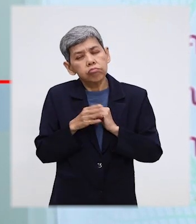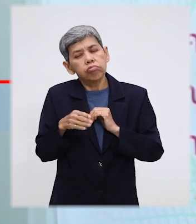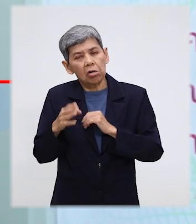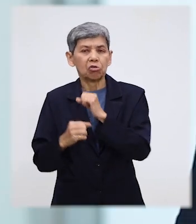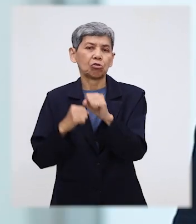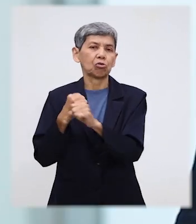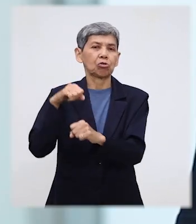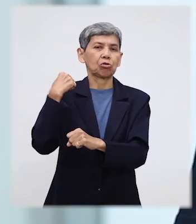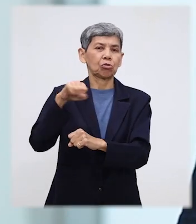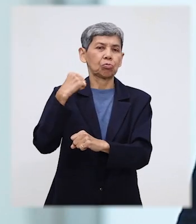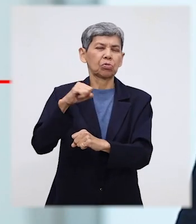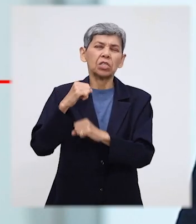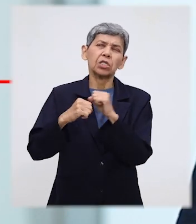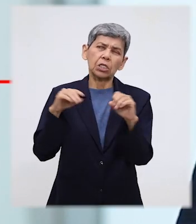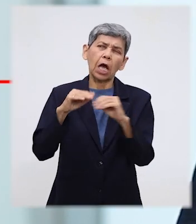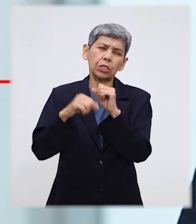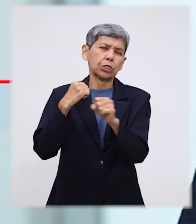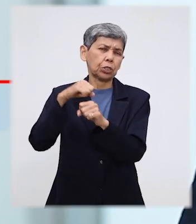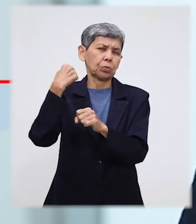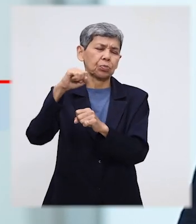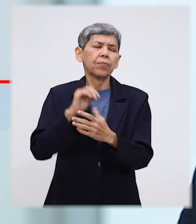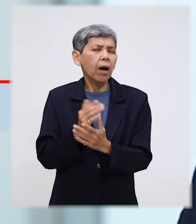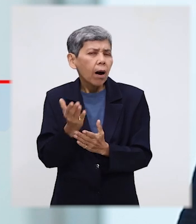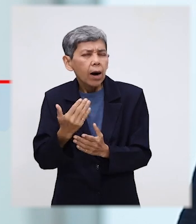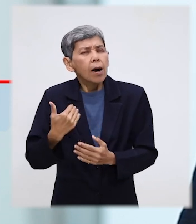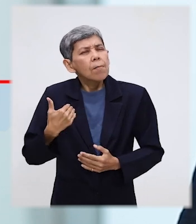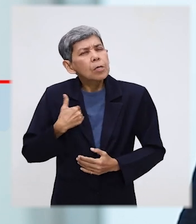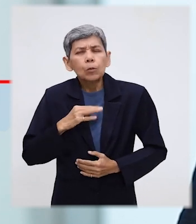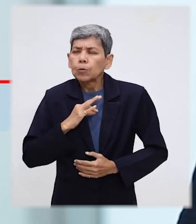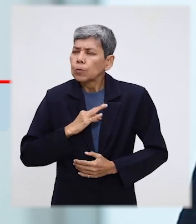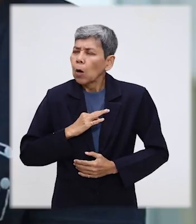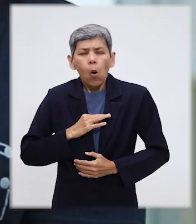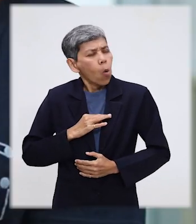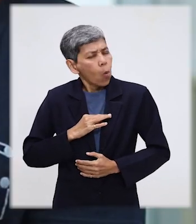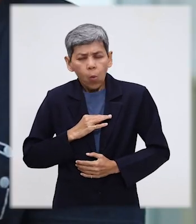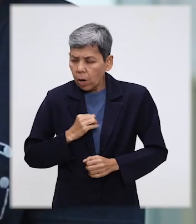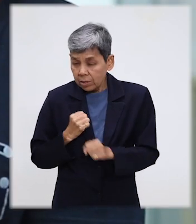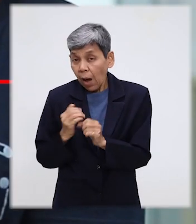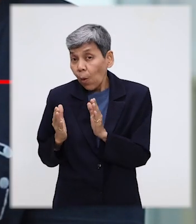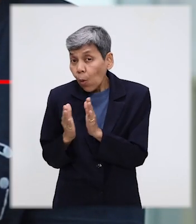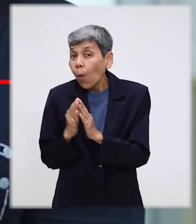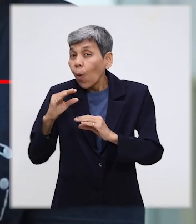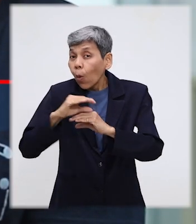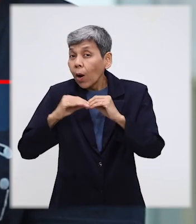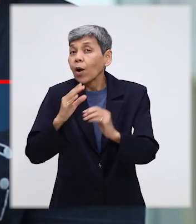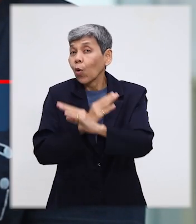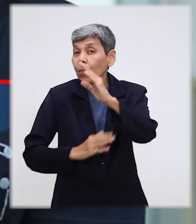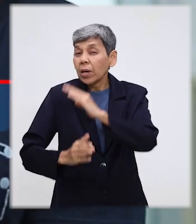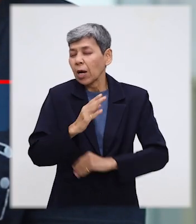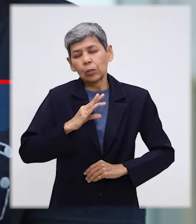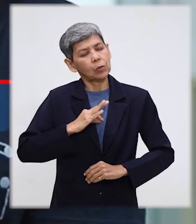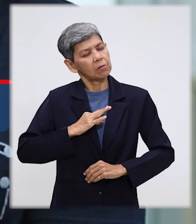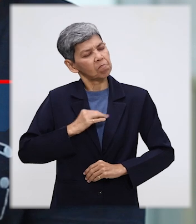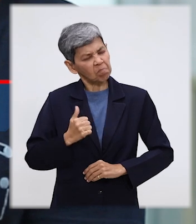10กว่าปีน่าจะ10ปีได้เนาะมีสิ่งประทับใจที่เราทำร่วมกับโครงการหรือว่าคนพิการมีอะไ